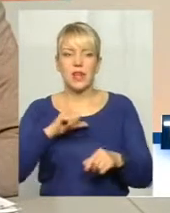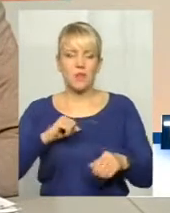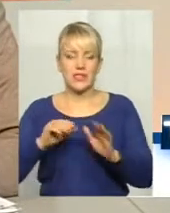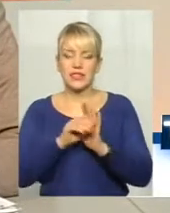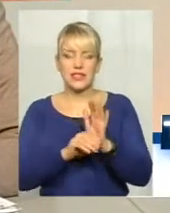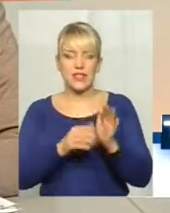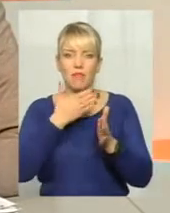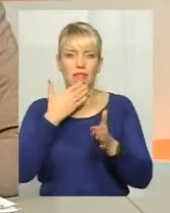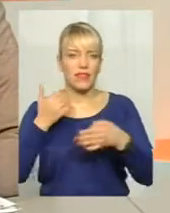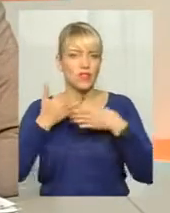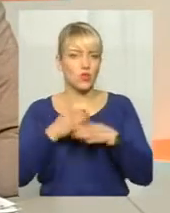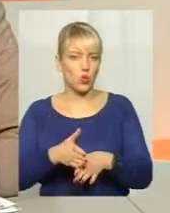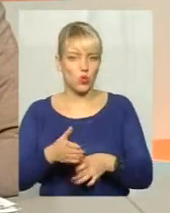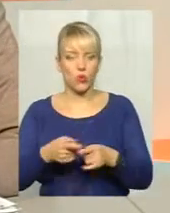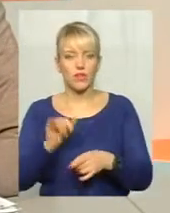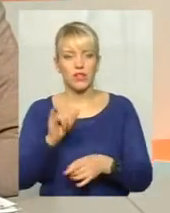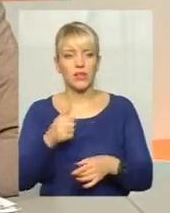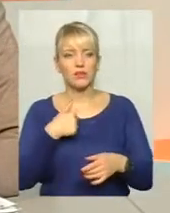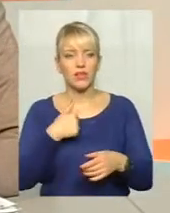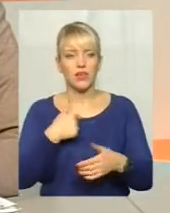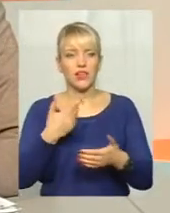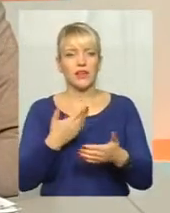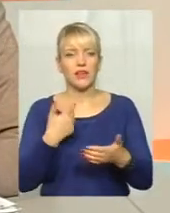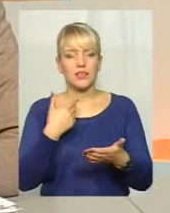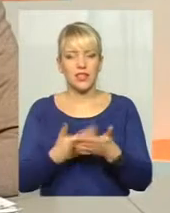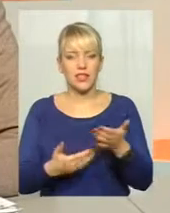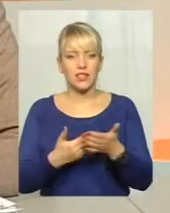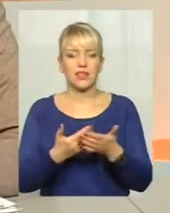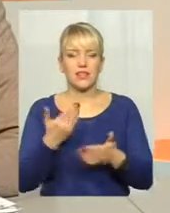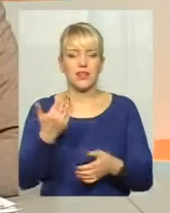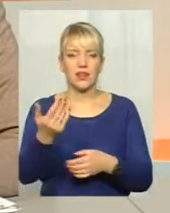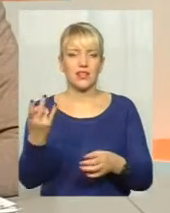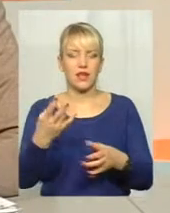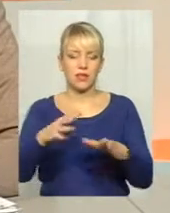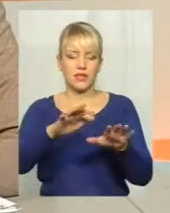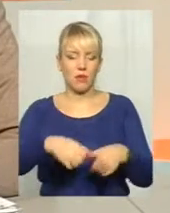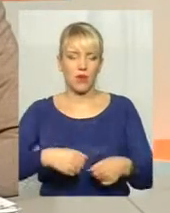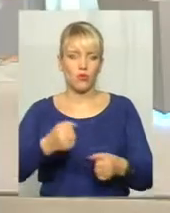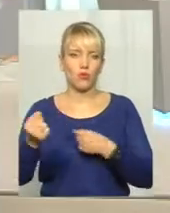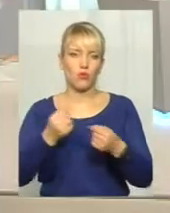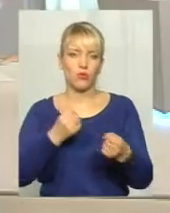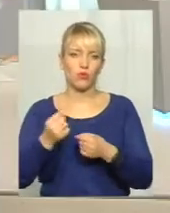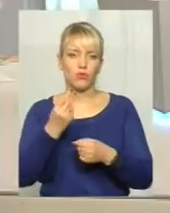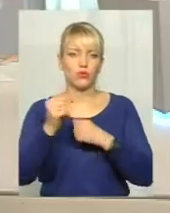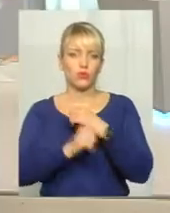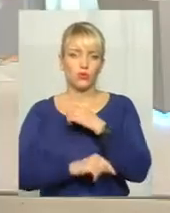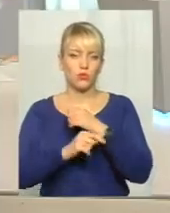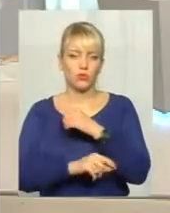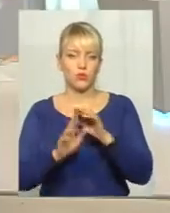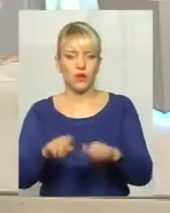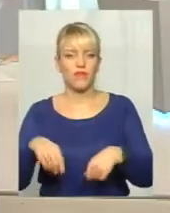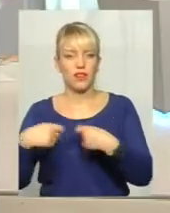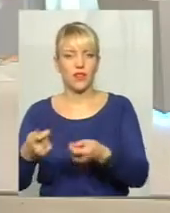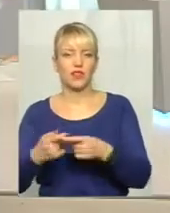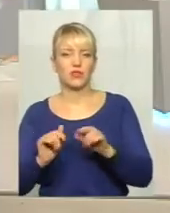зруйнована. І мені здається, от якраз від них треба забрати боротьбу з корупцією і віддати оцим новоствореним органам.